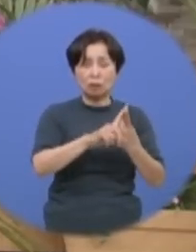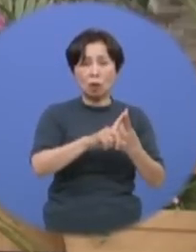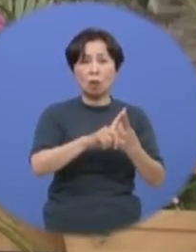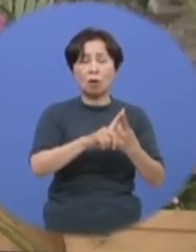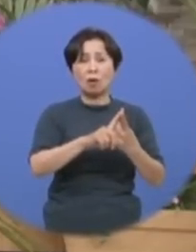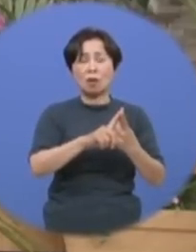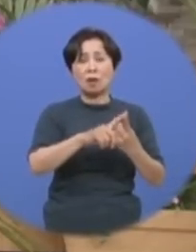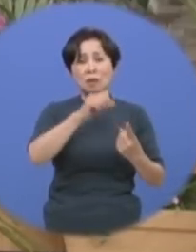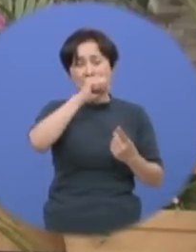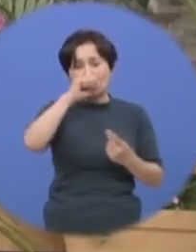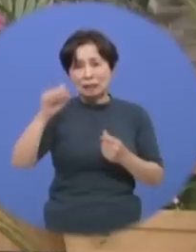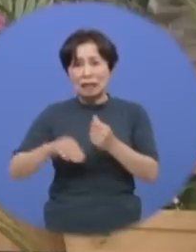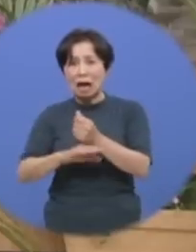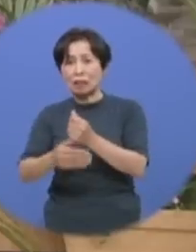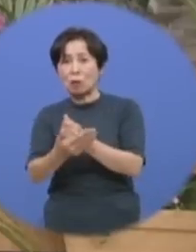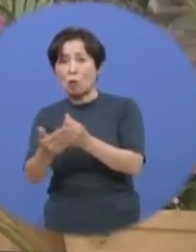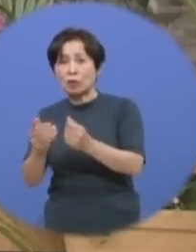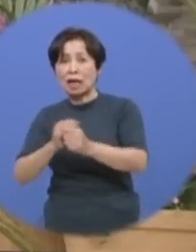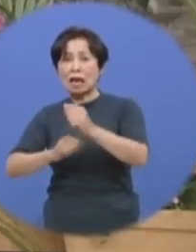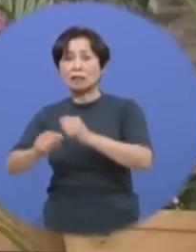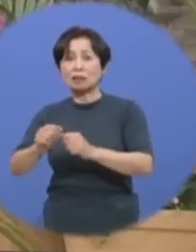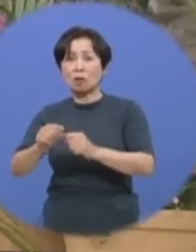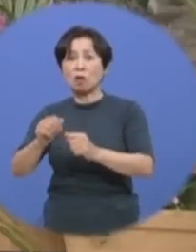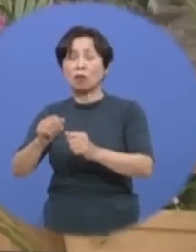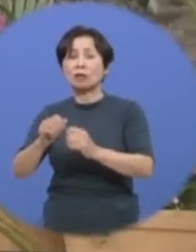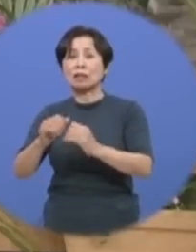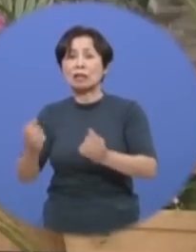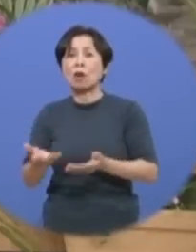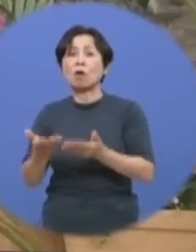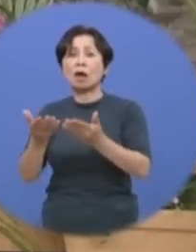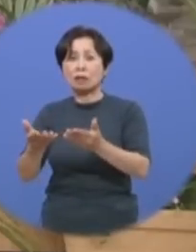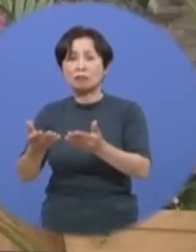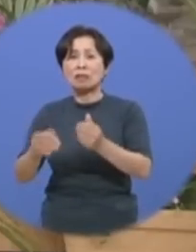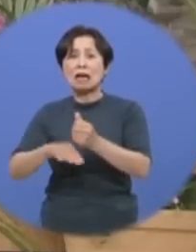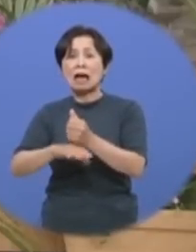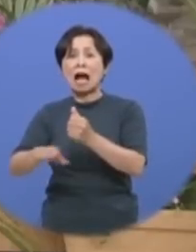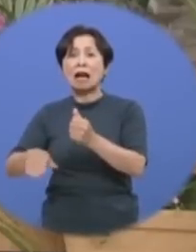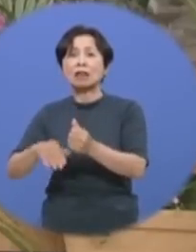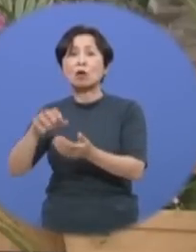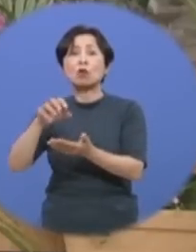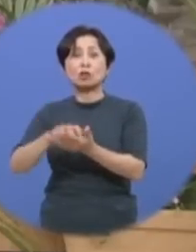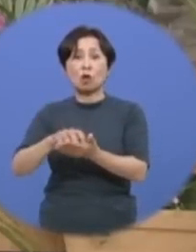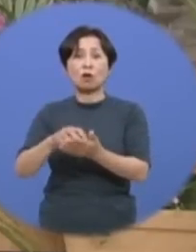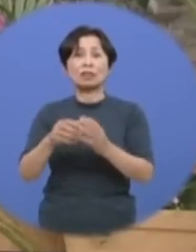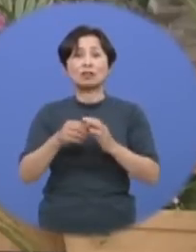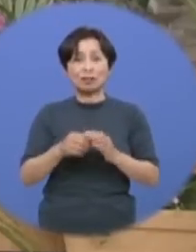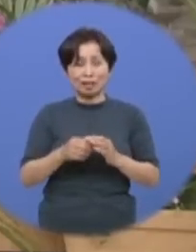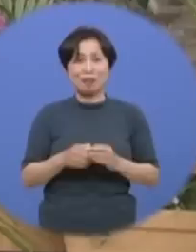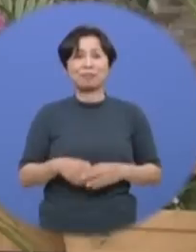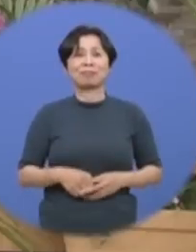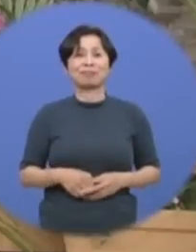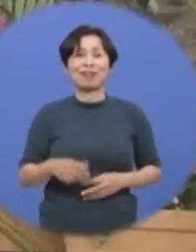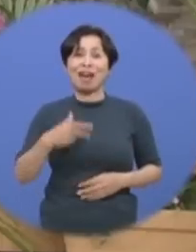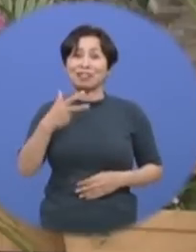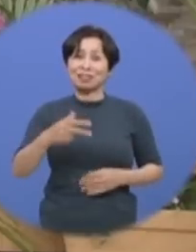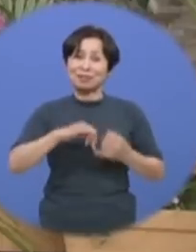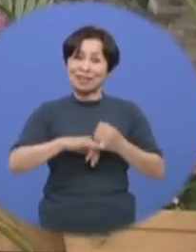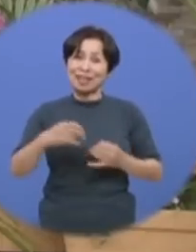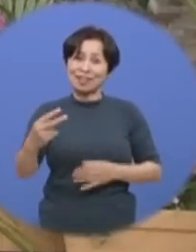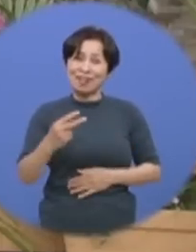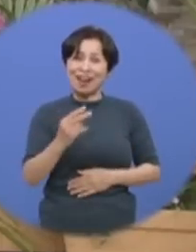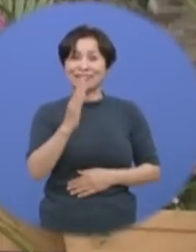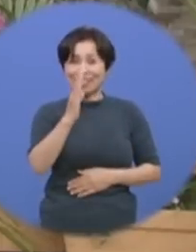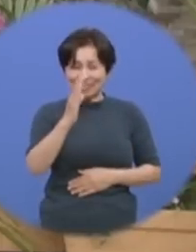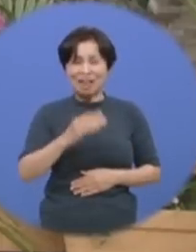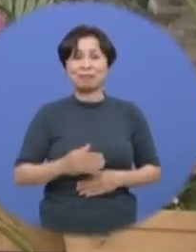優れた環境保全活動に贈られる和歌山環境ションを紹介しますダッシュも是非ご覧ください